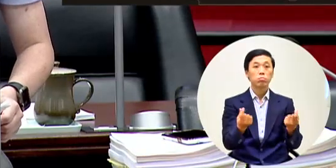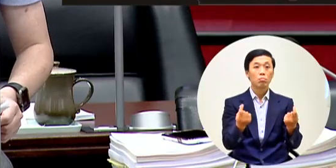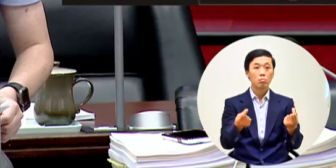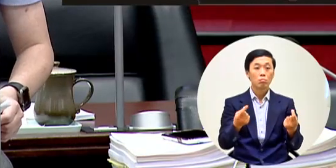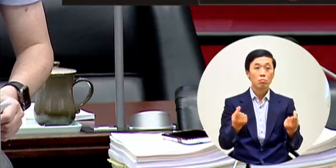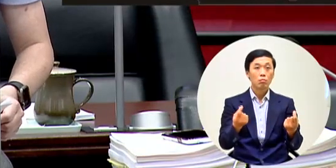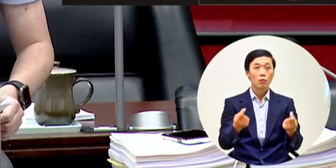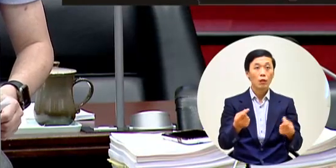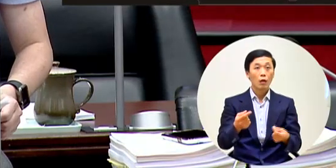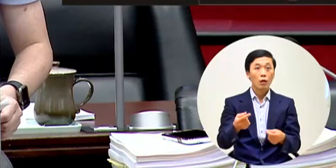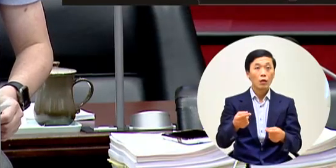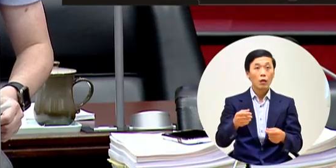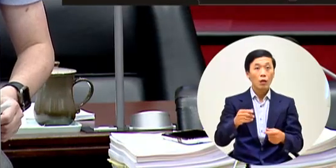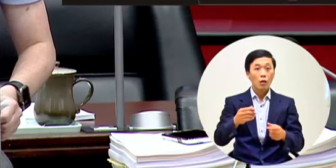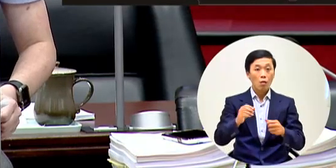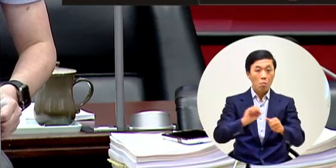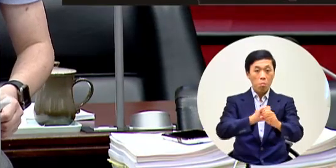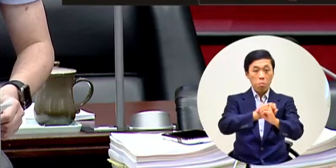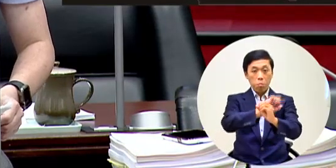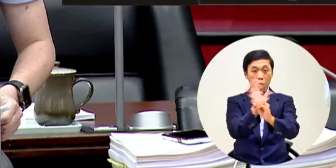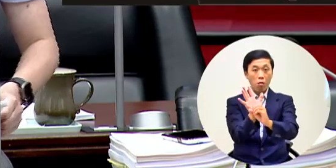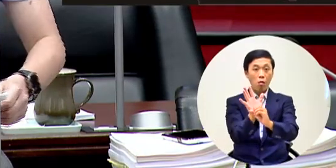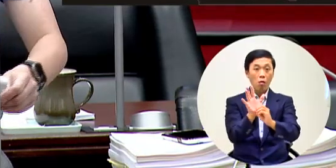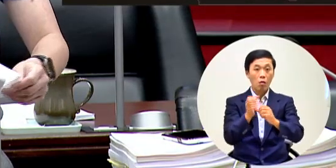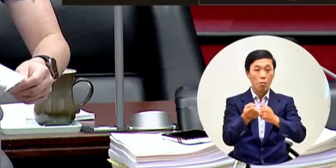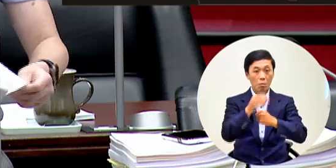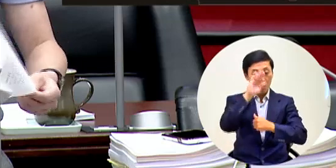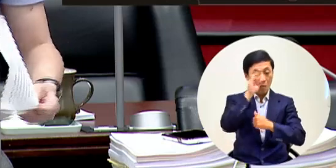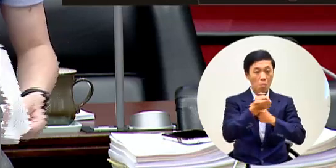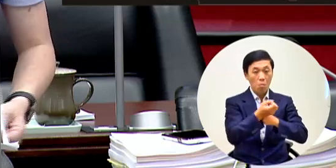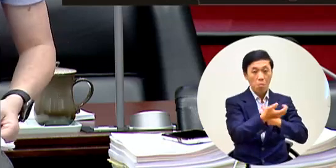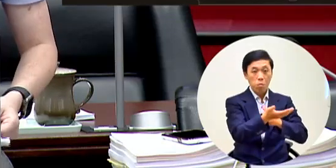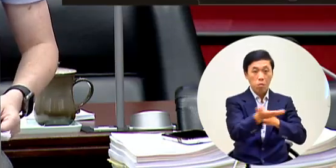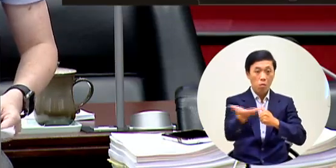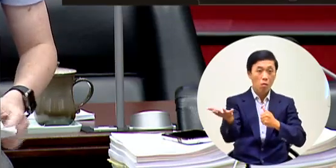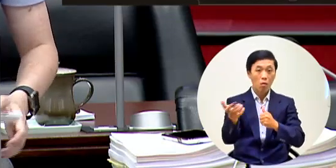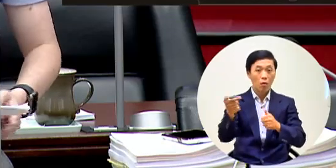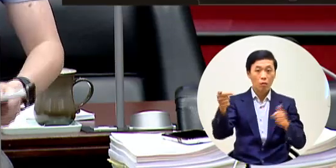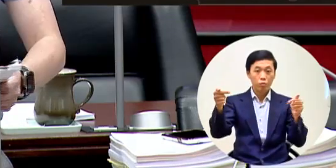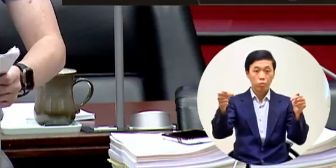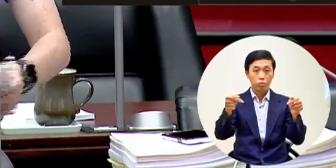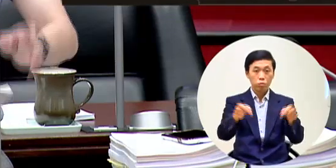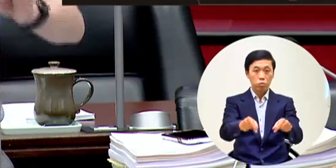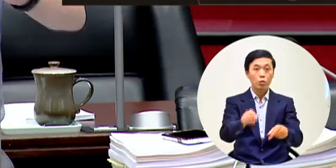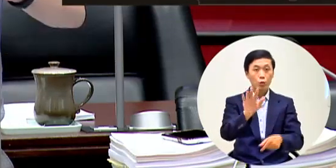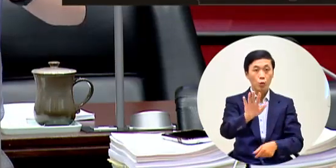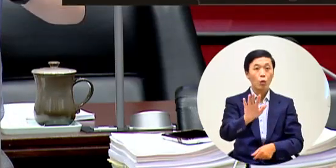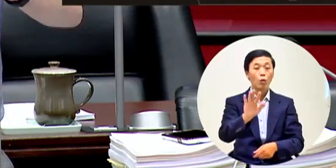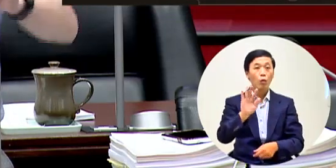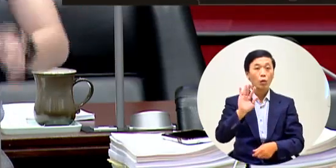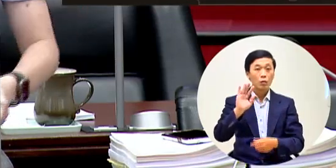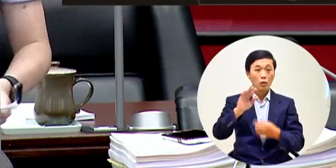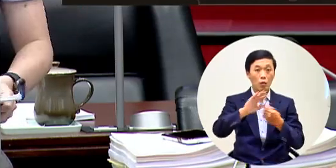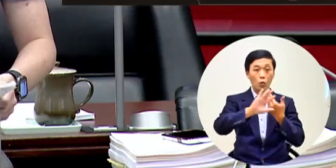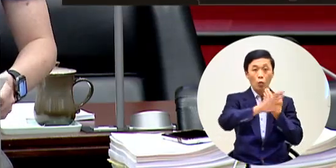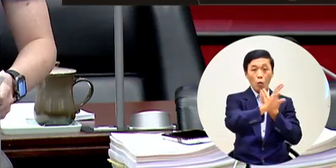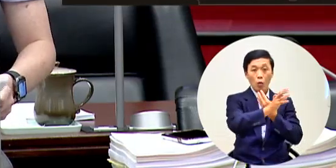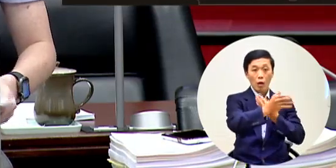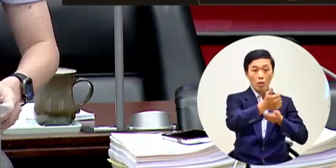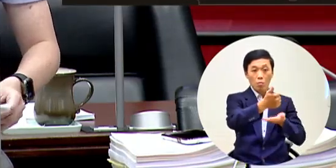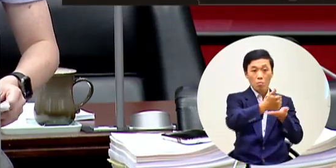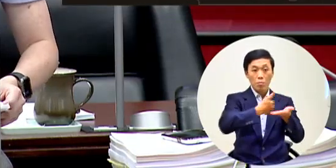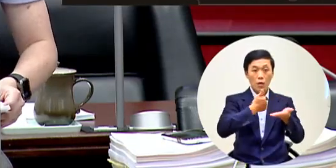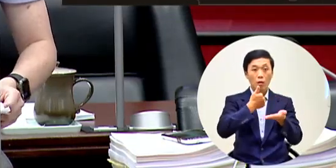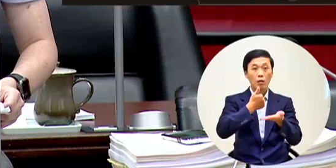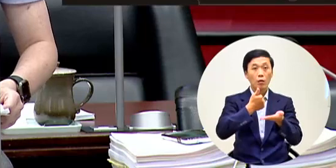的新冠状病毒的疫情也是趋缓哦，其实也是境外一路的。